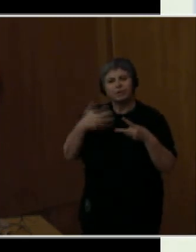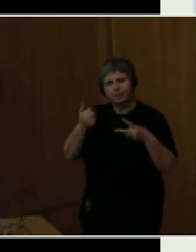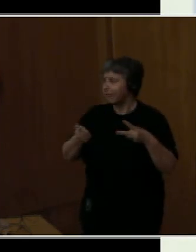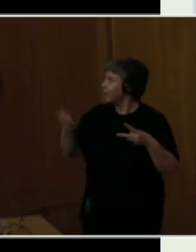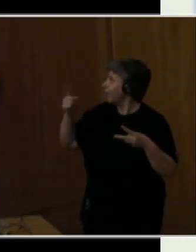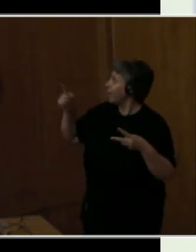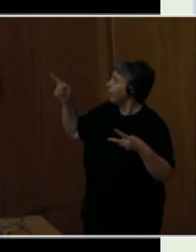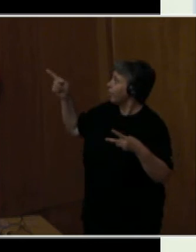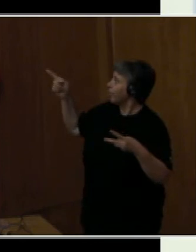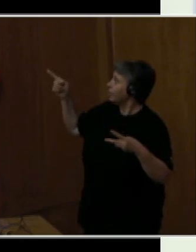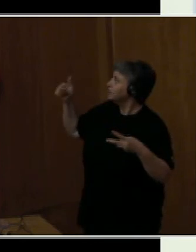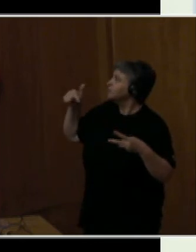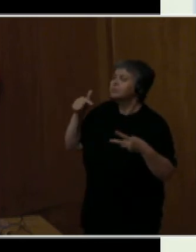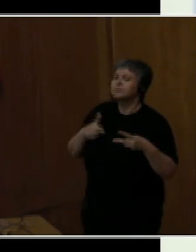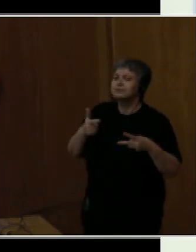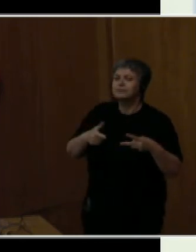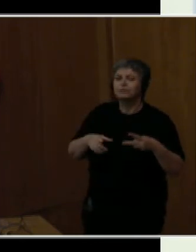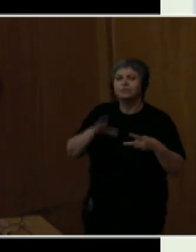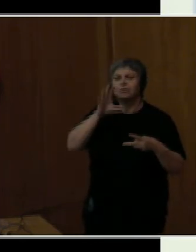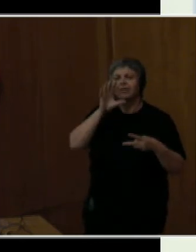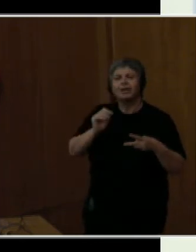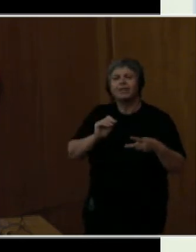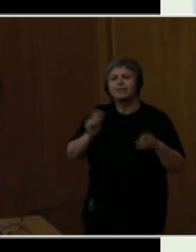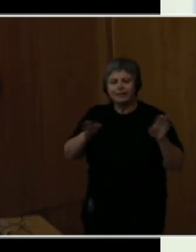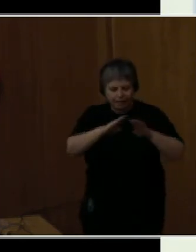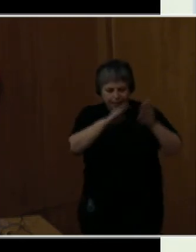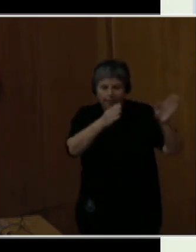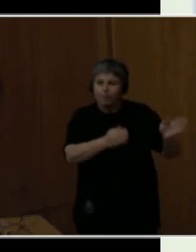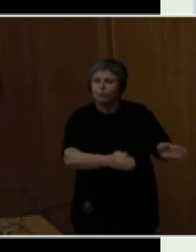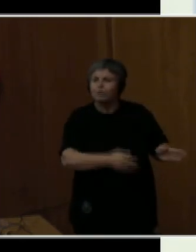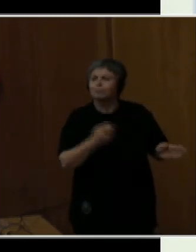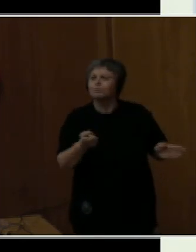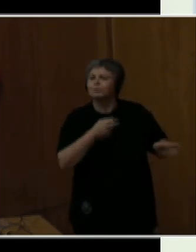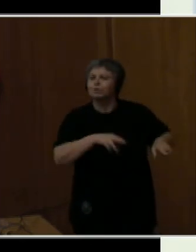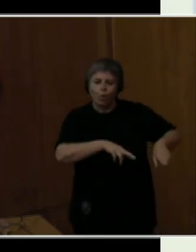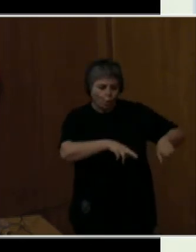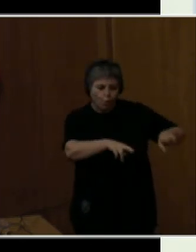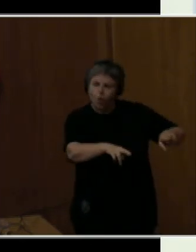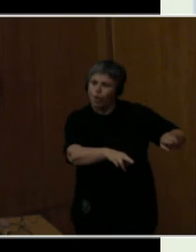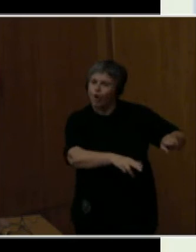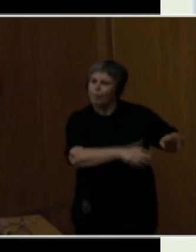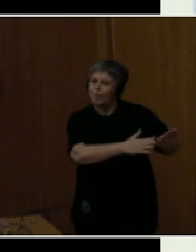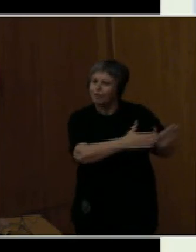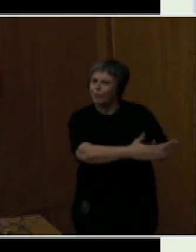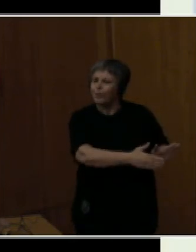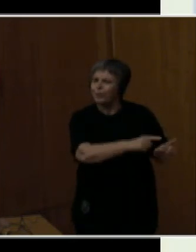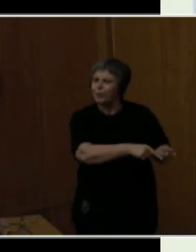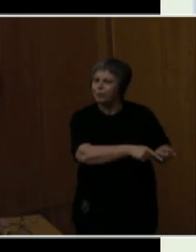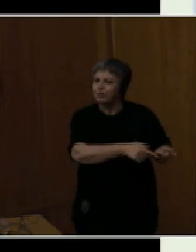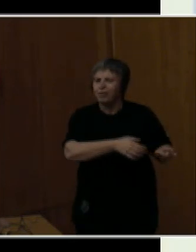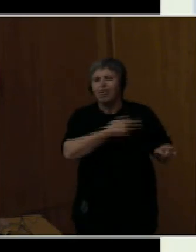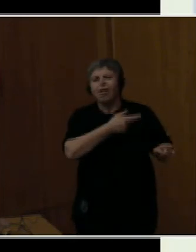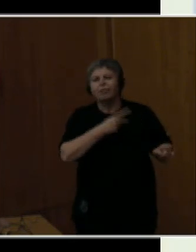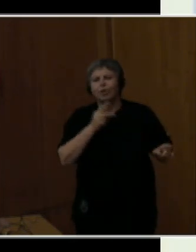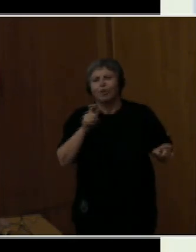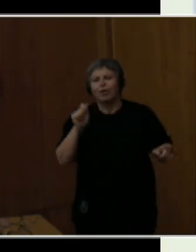όπου πρακτικά πρόκειται για το καφάο, αυτό το κουτάκι που έχουμε στις γειτονιές μας και υπάρχει ένα τέτοιο περίπου